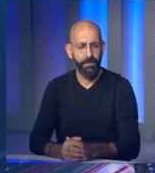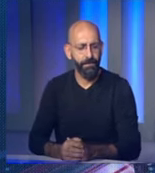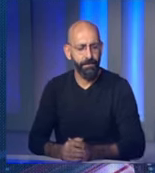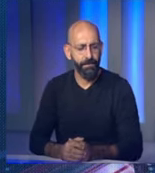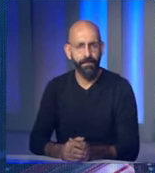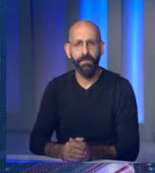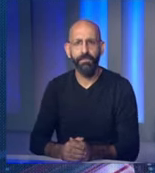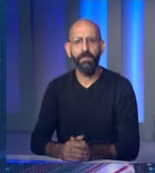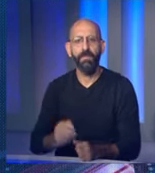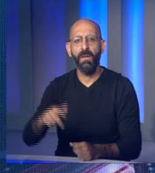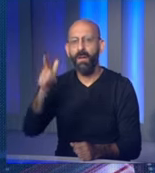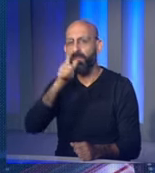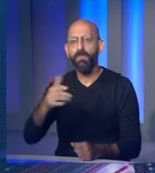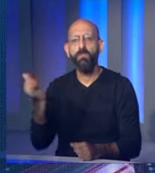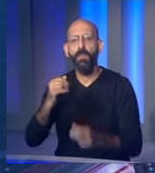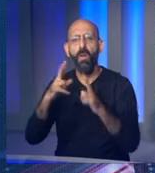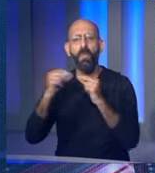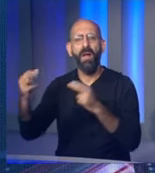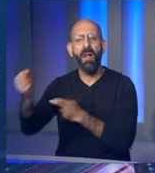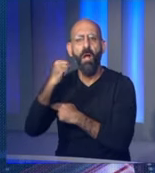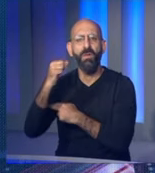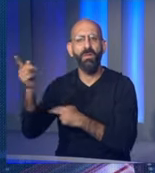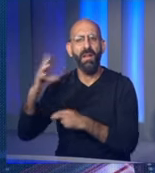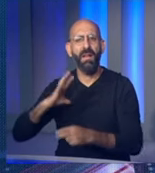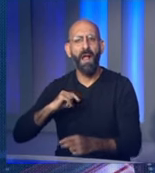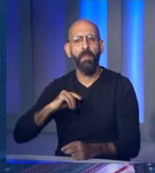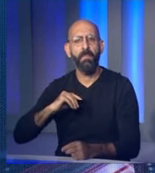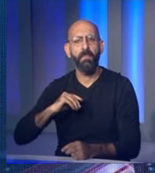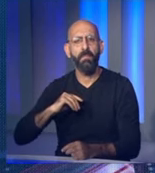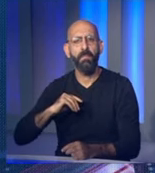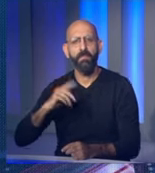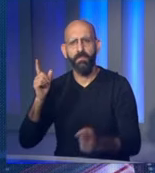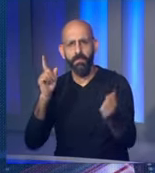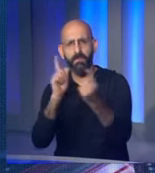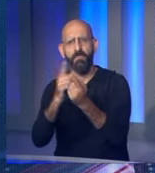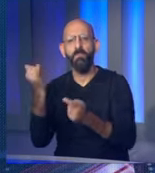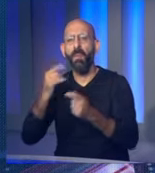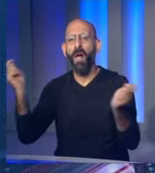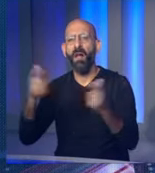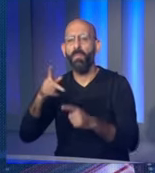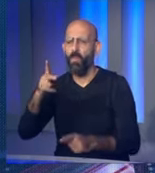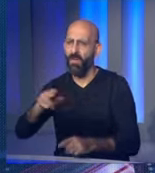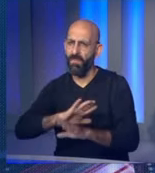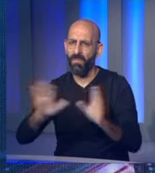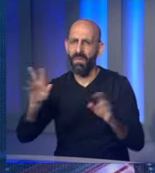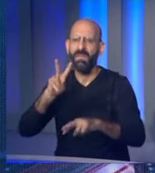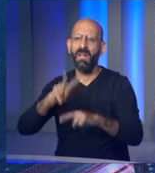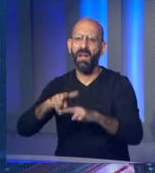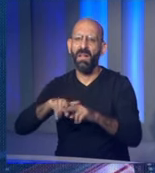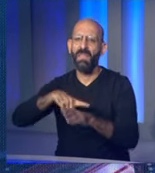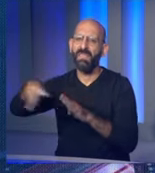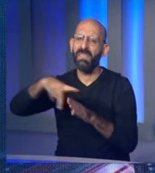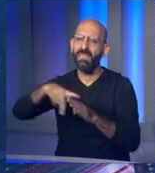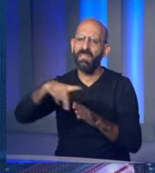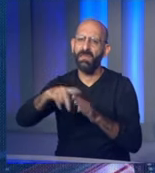الرئاسي الى ذلك ايضا رحب تكتل لبنان القوي بعد اجتماعه الدوري برئاسه النائب جبران باسيل بكل مسعا للتوصل الى وقف اطلاق